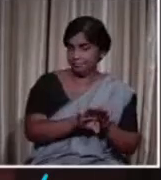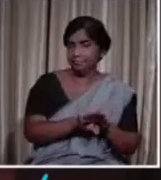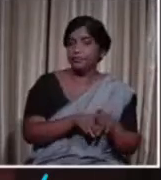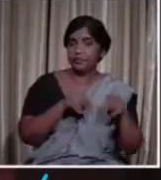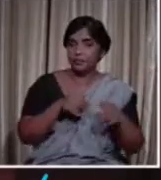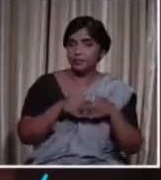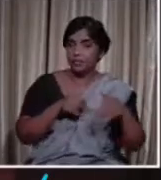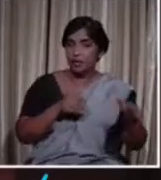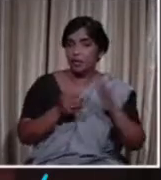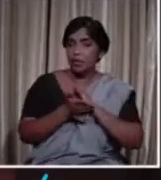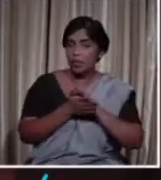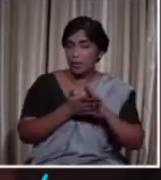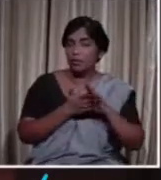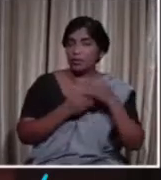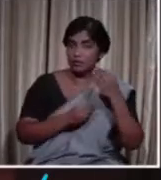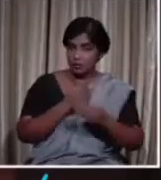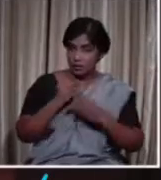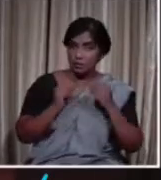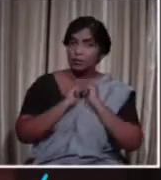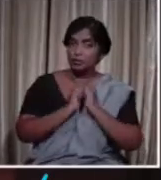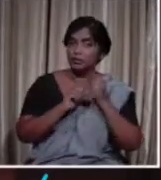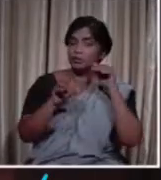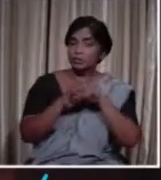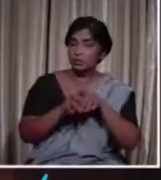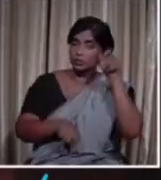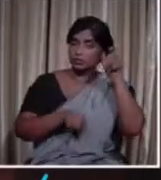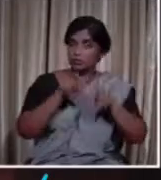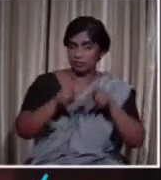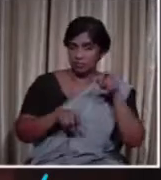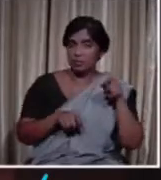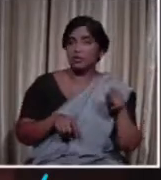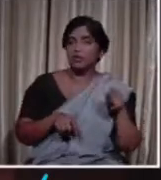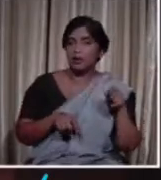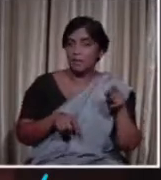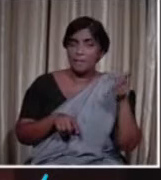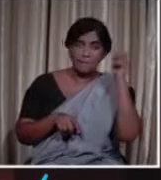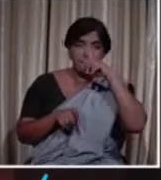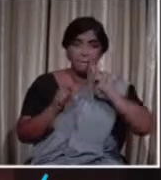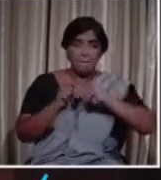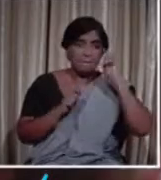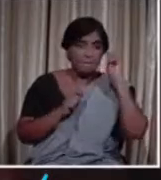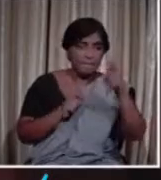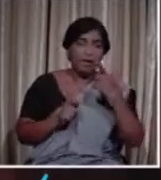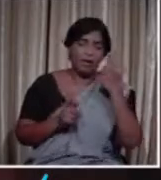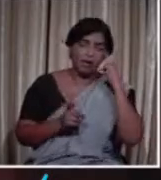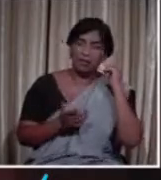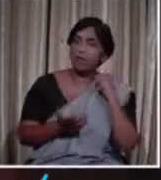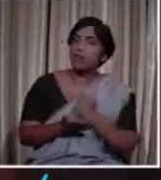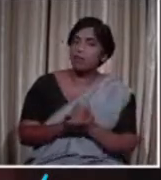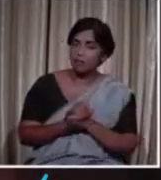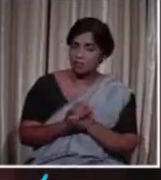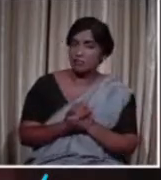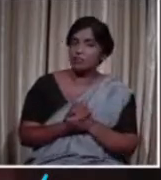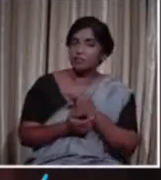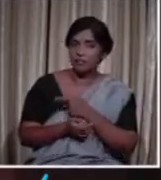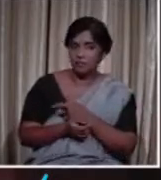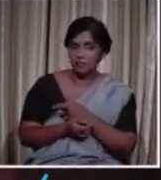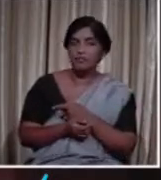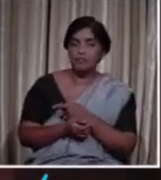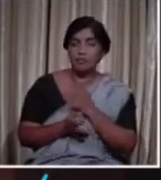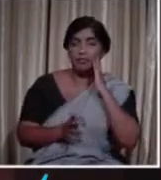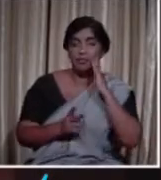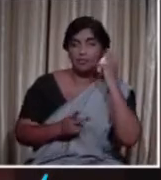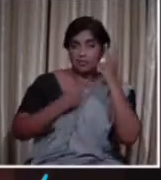විට මේ හෝටල් ශේෂ්ත්‍රයේ රැකී රක්ෂා කරපු අයගේ පඩිනඩි ගෙවන්නේත් බොහොම අමාරුවෙන් මේ